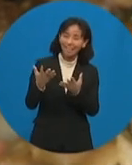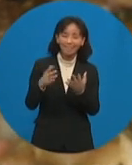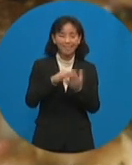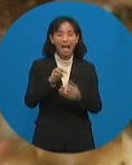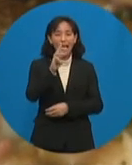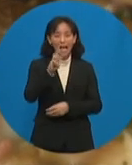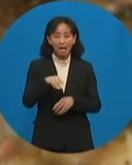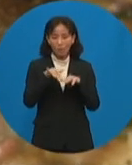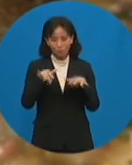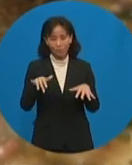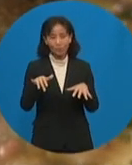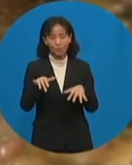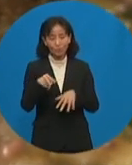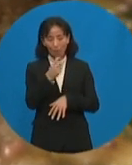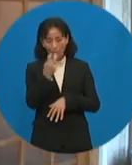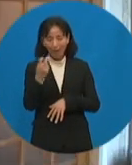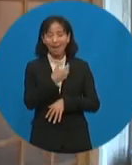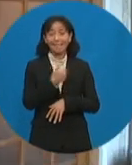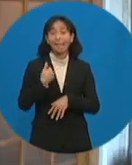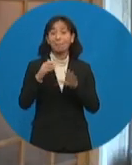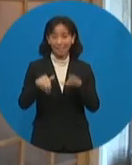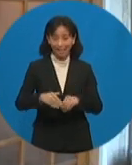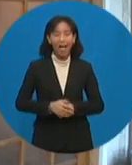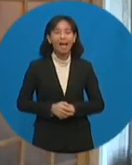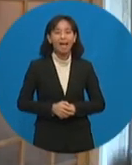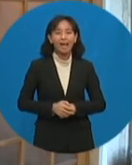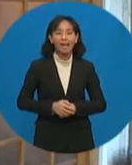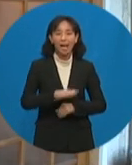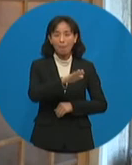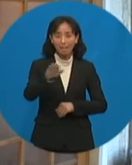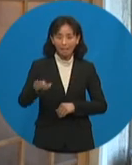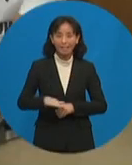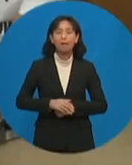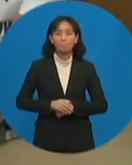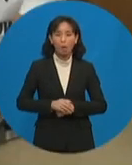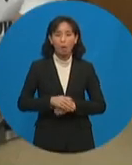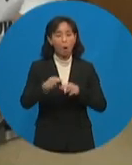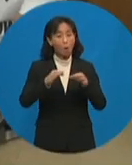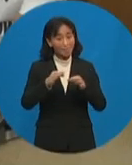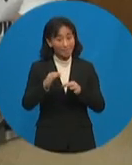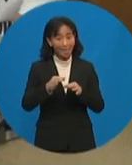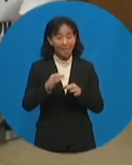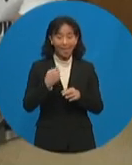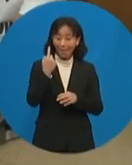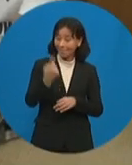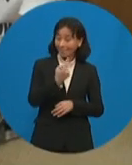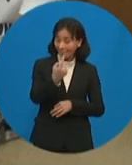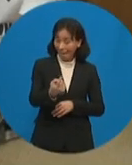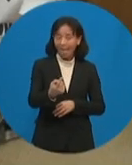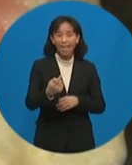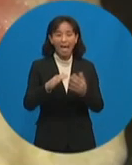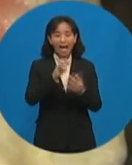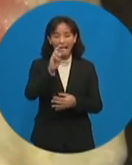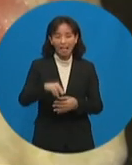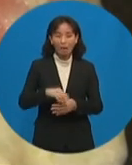ゃの魅力に出会うことができました。皆さんもぜひお店に足を運んで荒川のもんじゃを